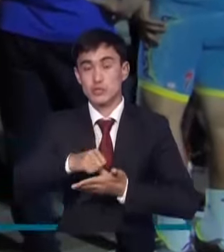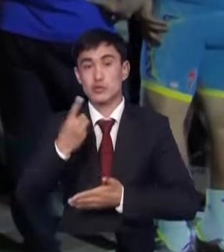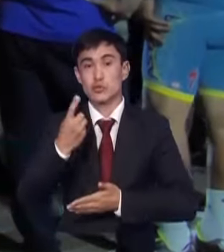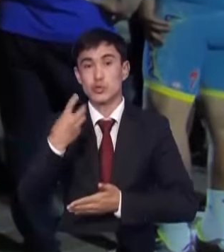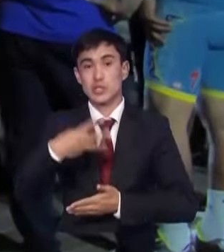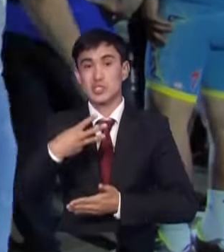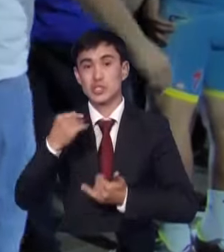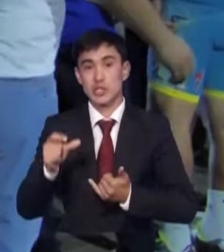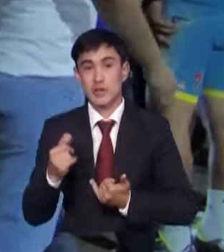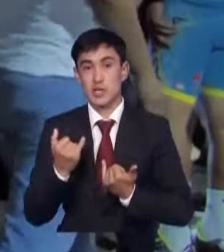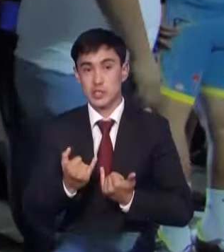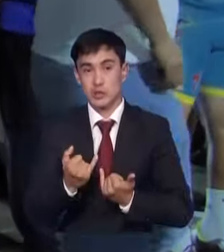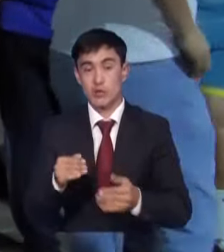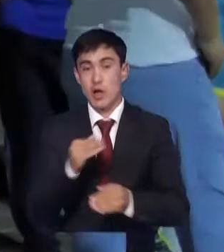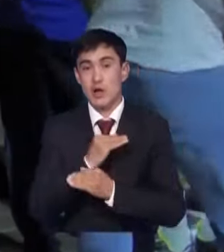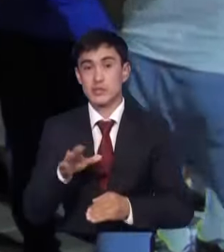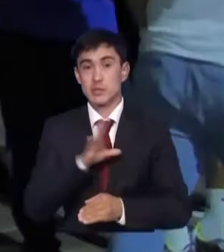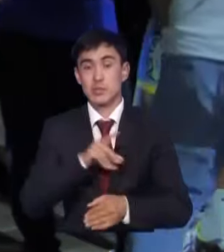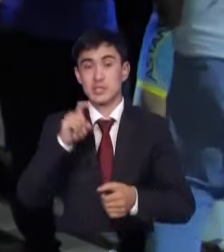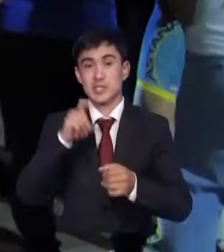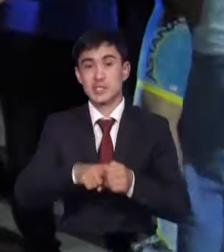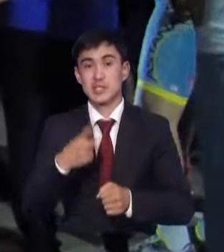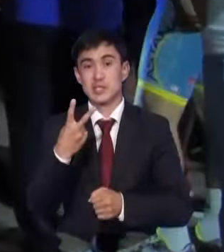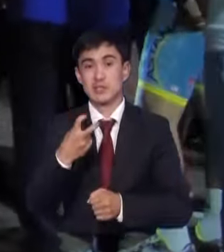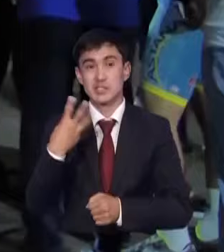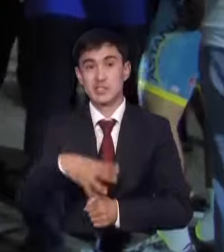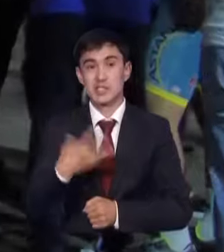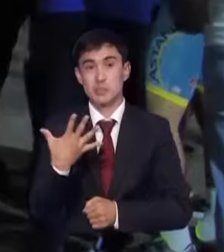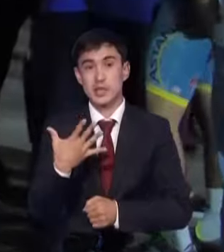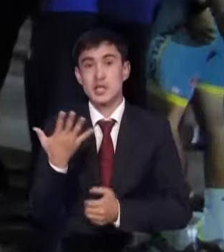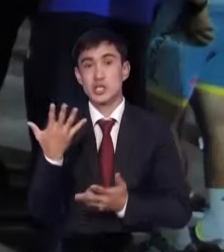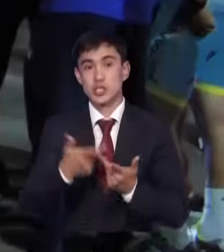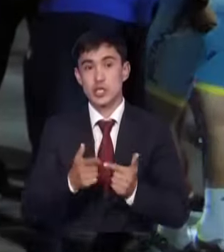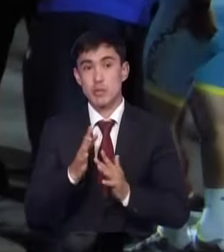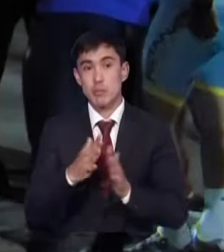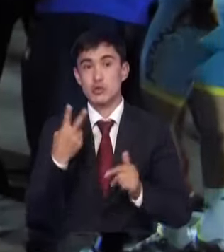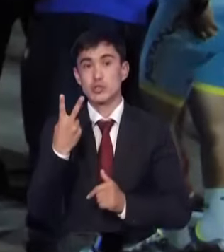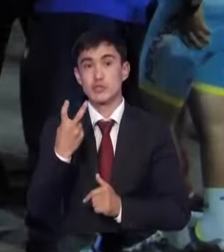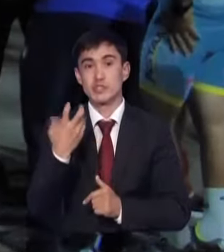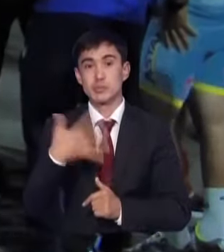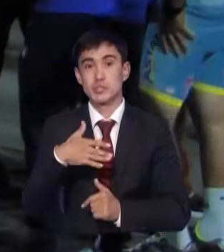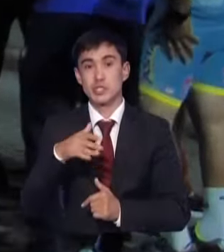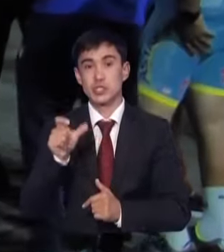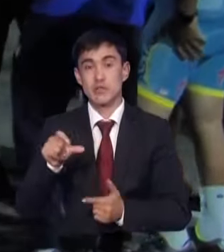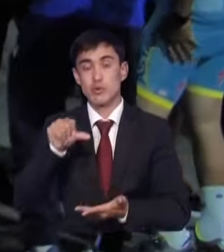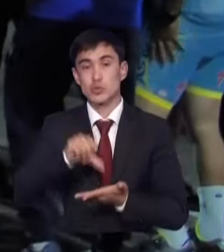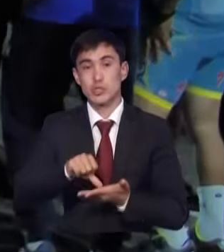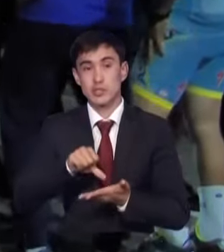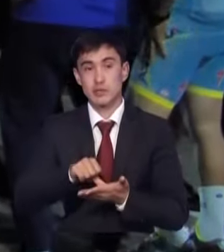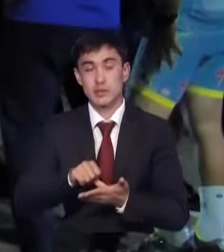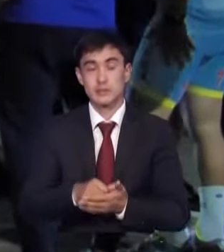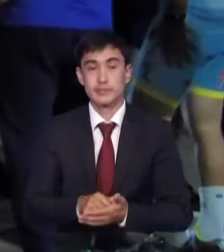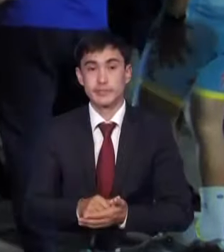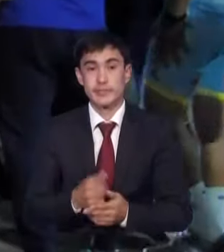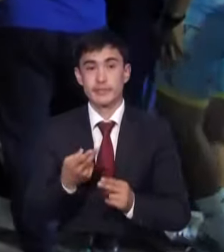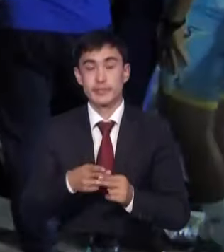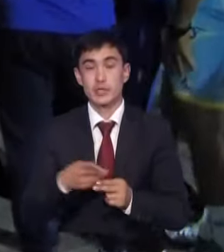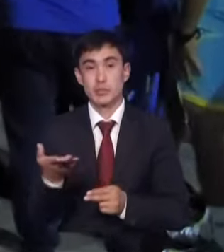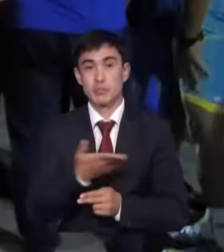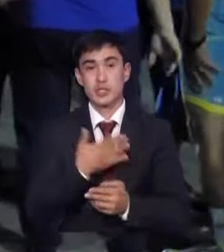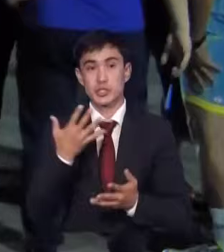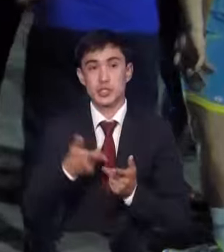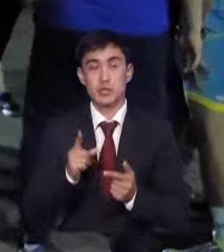человек. Сегодня у нас официально было зарегистрировано 235, но мы считаем, больше 250 человек участвовало. Поэтому мы